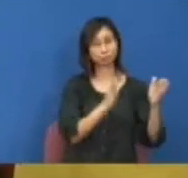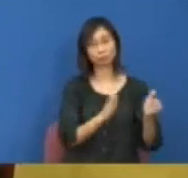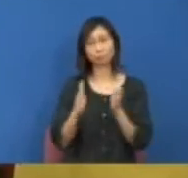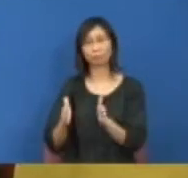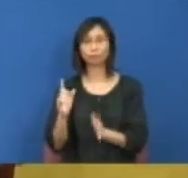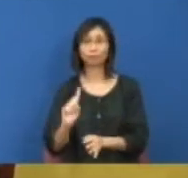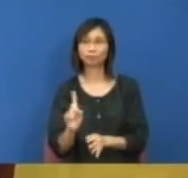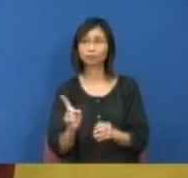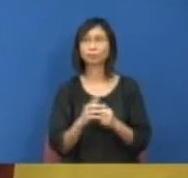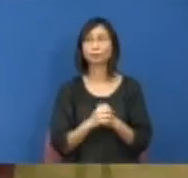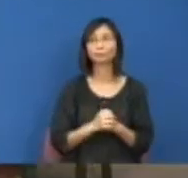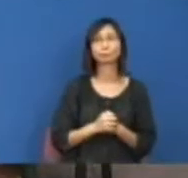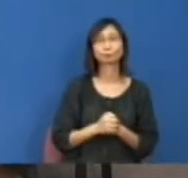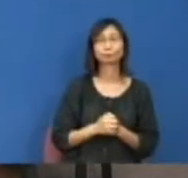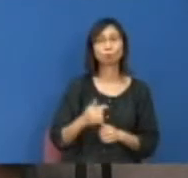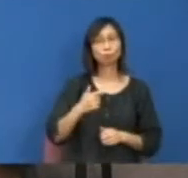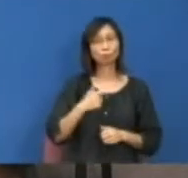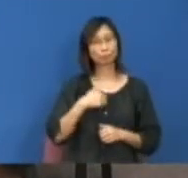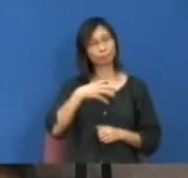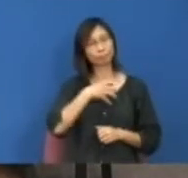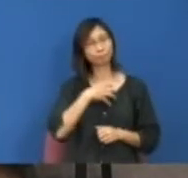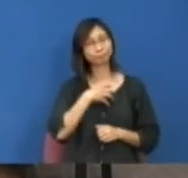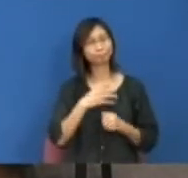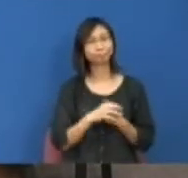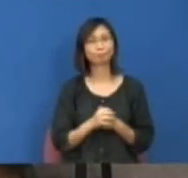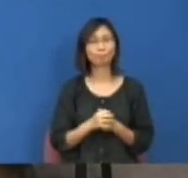嘅。 嗯，即係我就會覺得其實